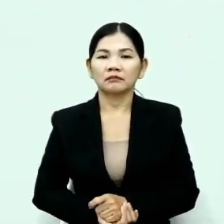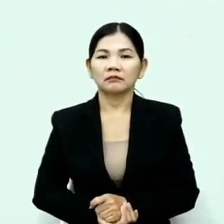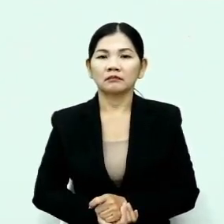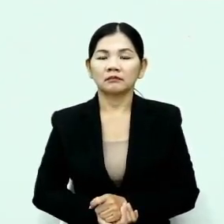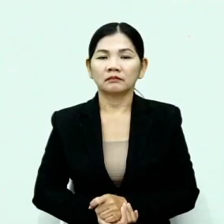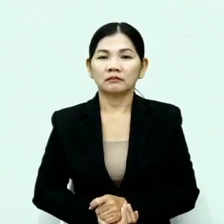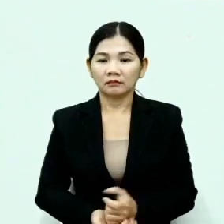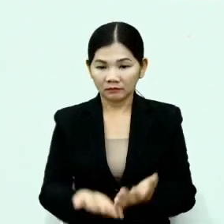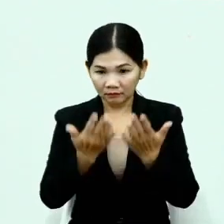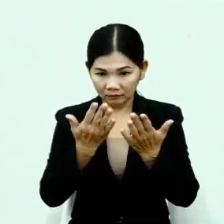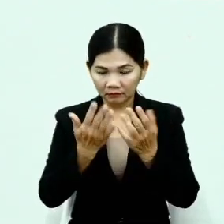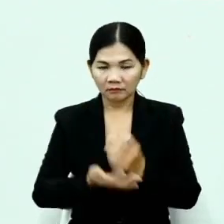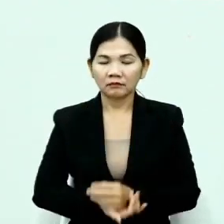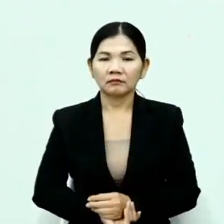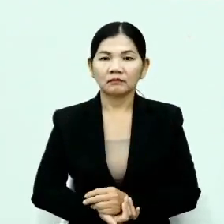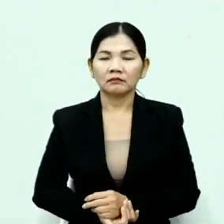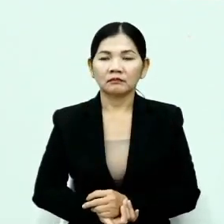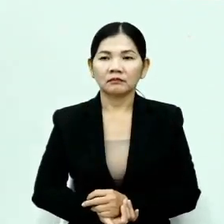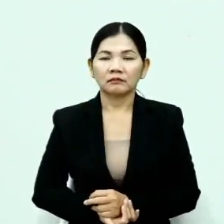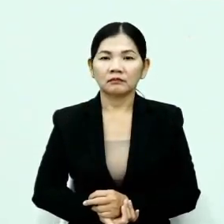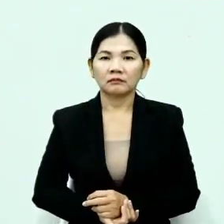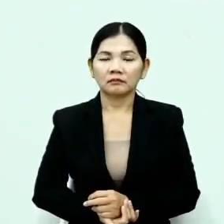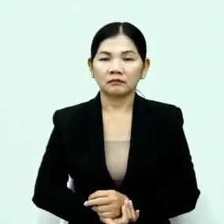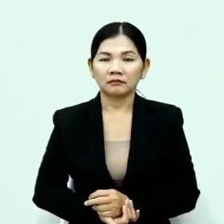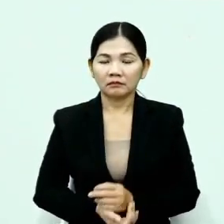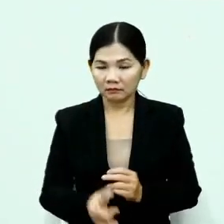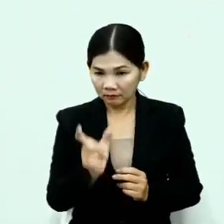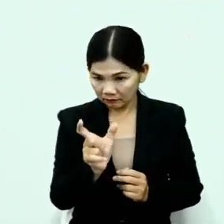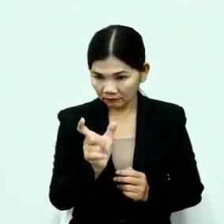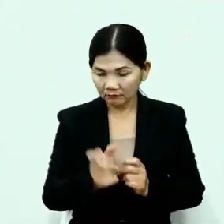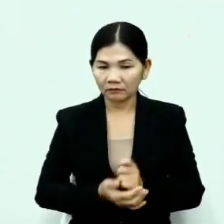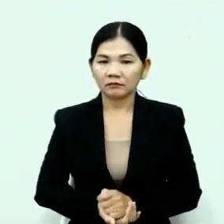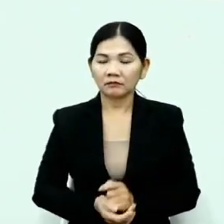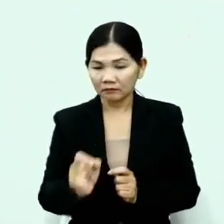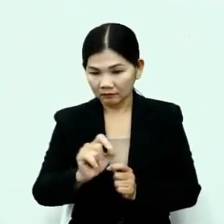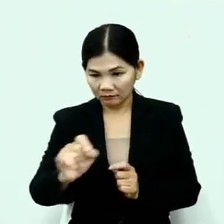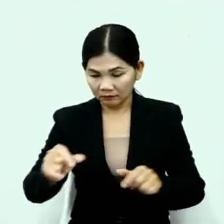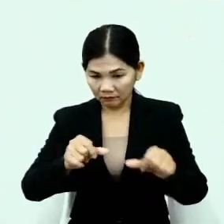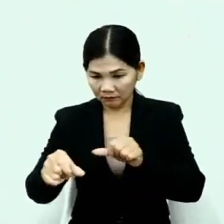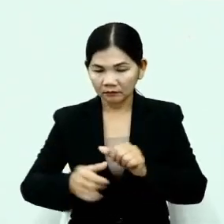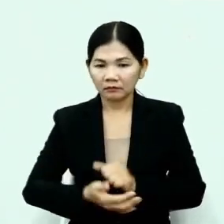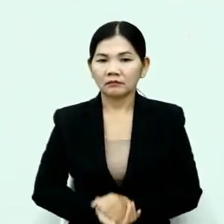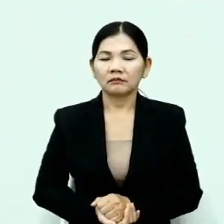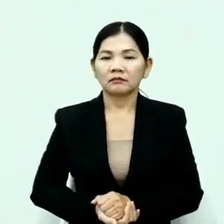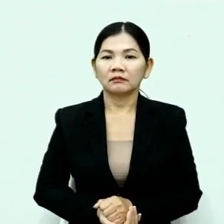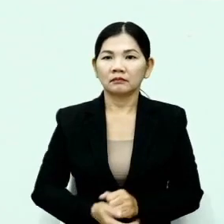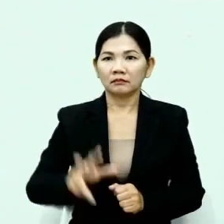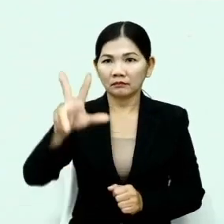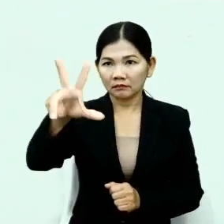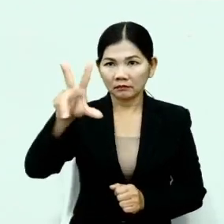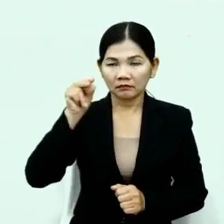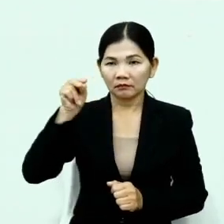ចាផ្ទៀងផ្ទាត់រួចរាល់ហើយឥឡូវកូនកូនត្រៀមដកឃ្លាដូចអ្នកគ្រូណាសរសេរបន្តបេះ